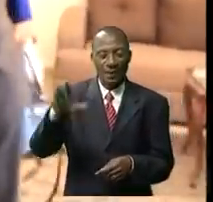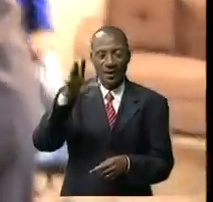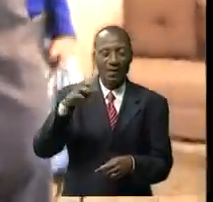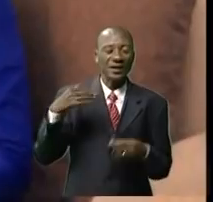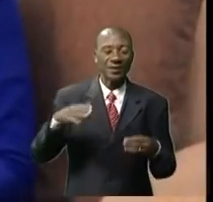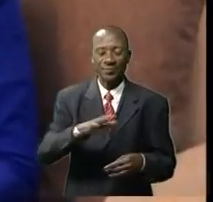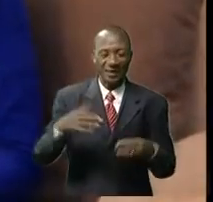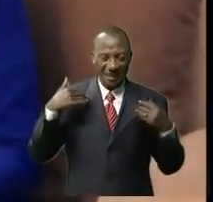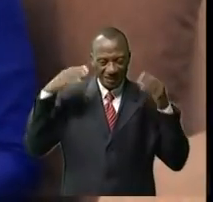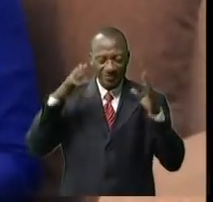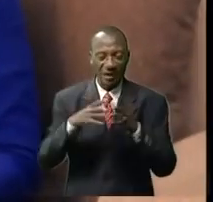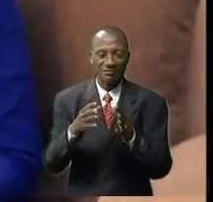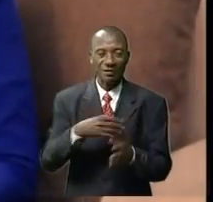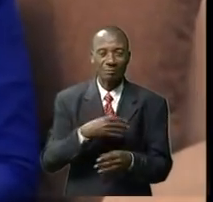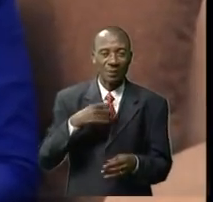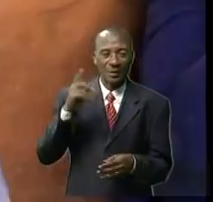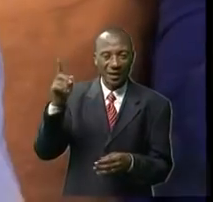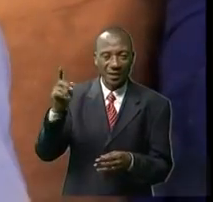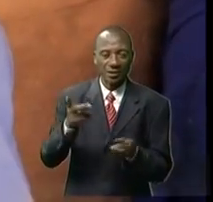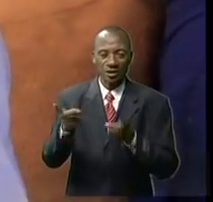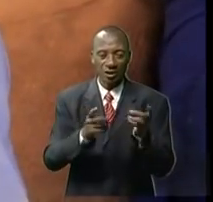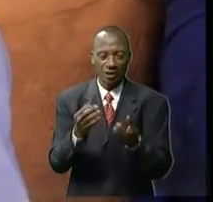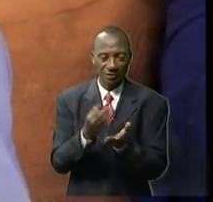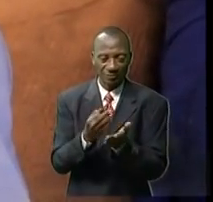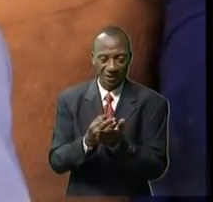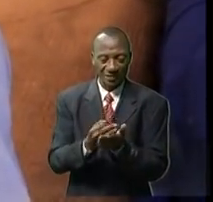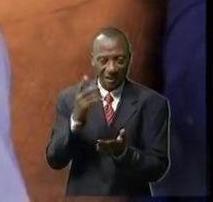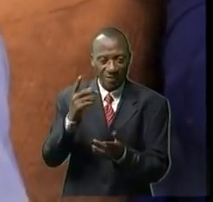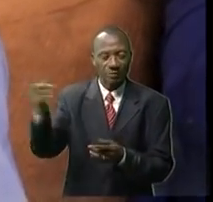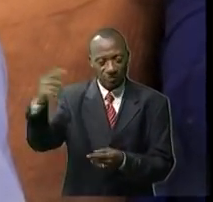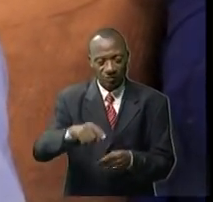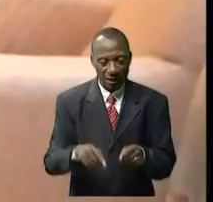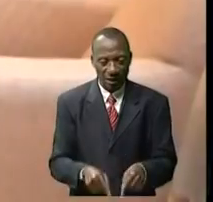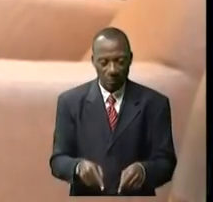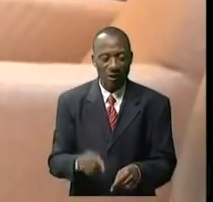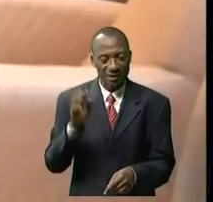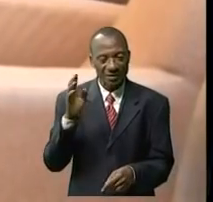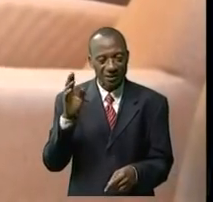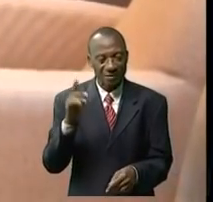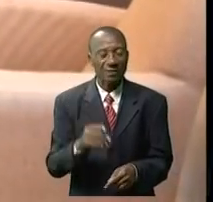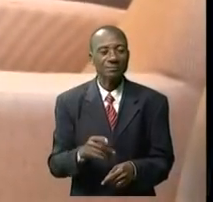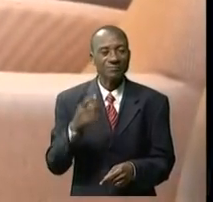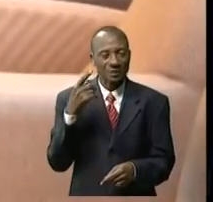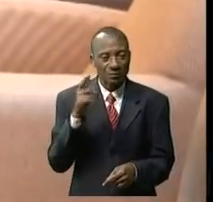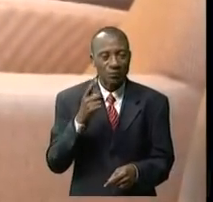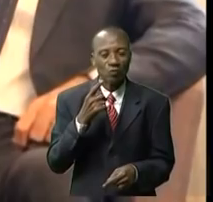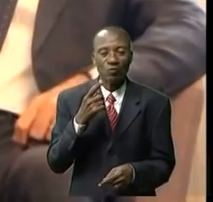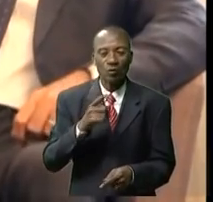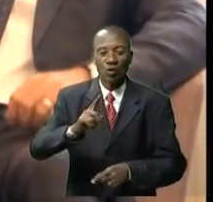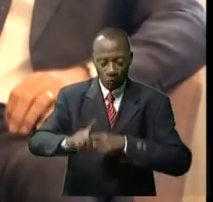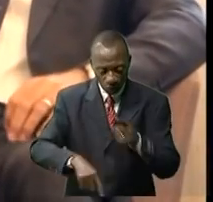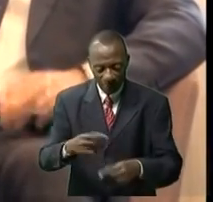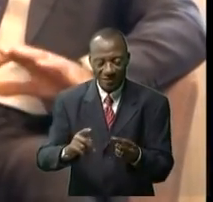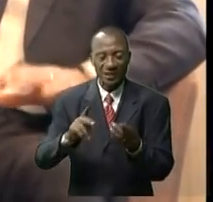Mme Nevin, aide-directeur financier, est déjà à Kinshasa pour les clauses et la matérialisation du projet.